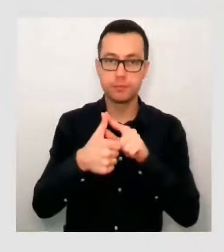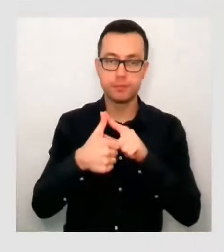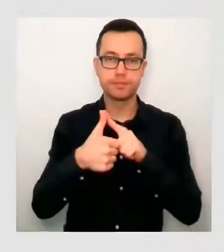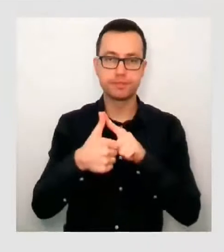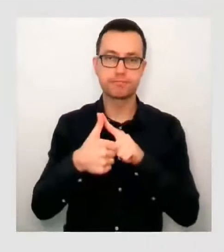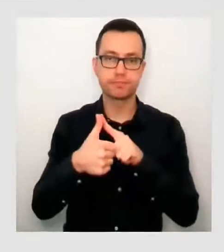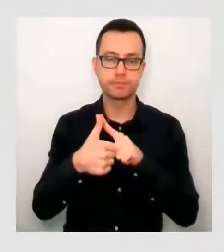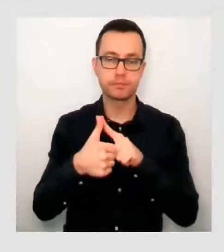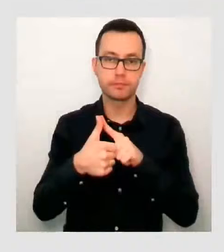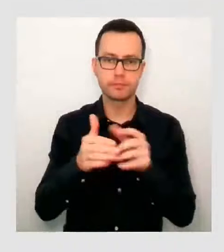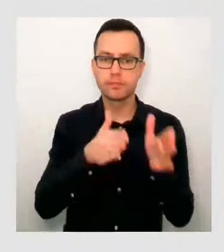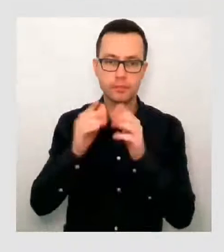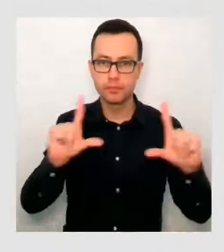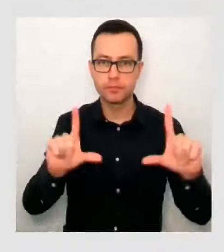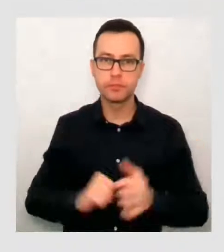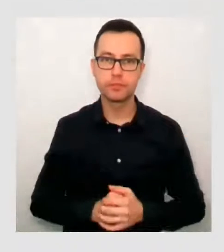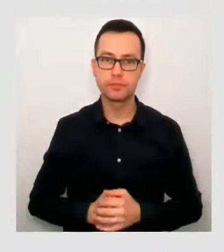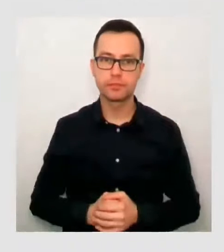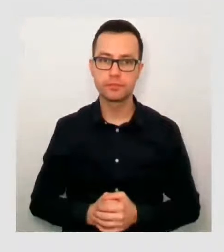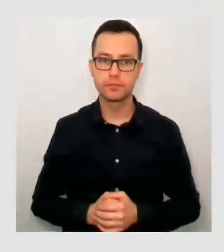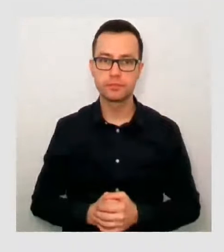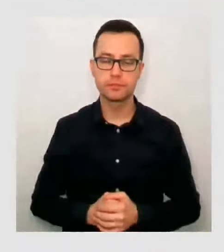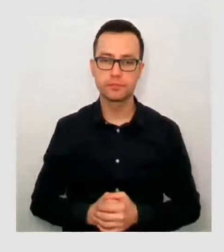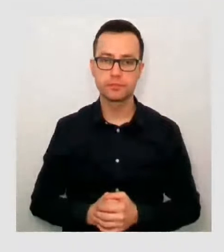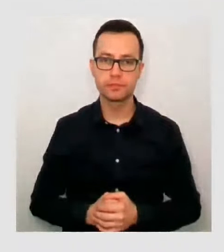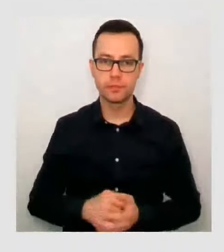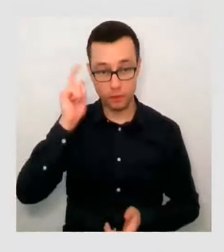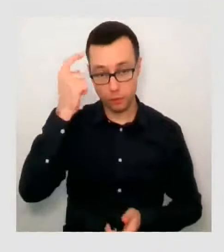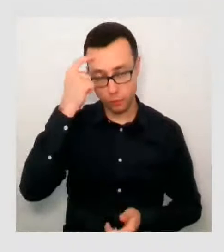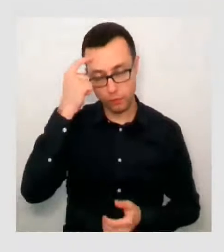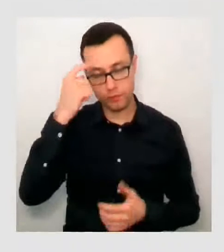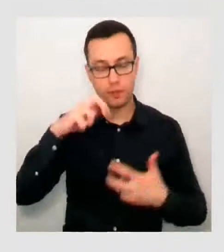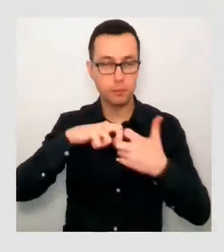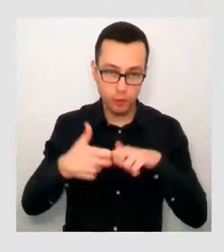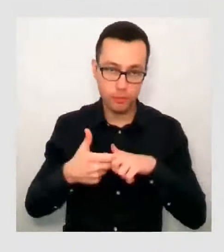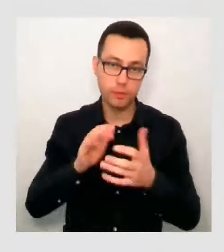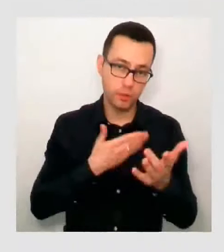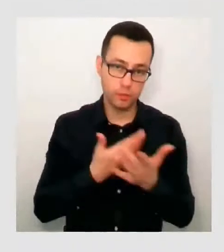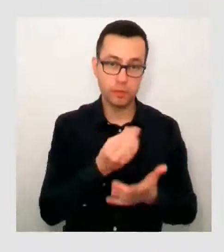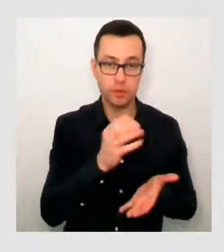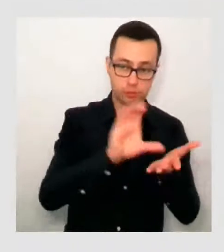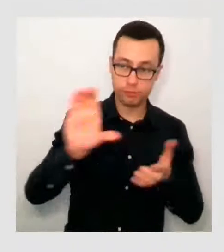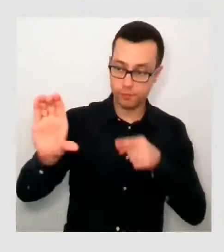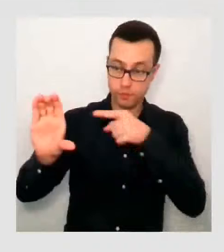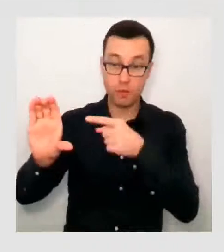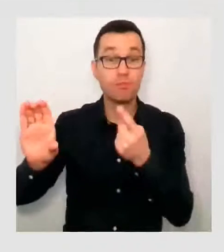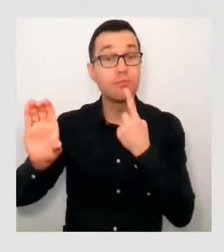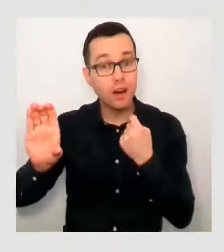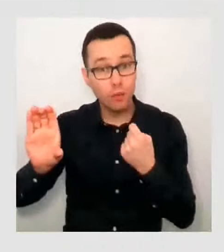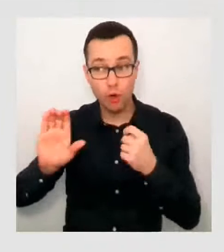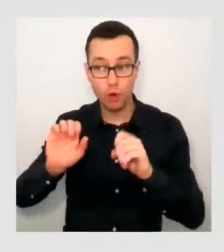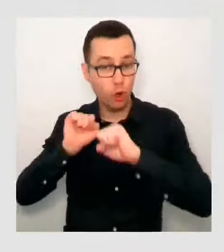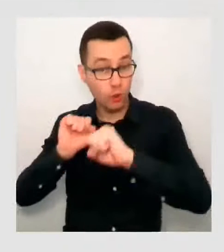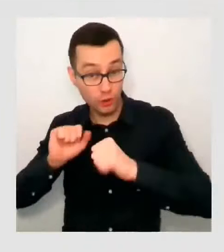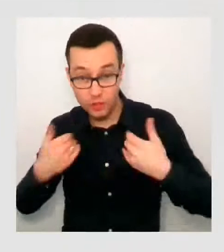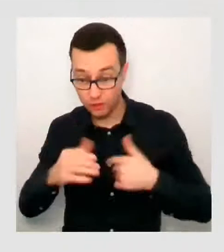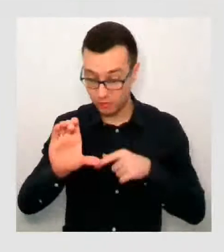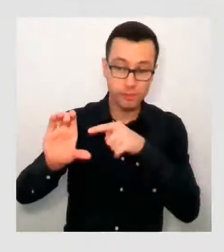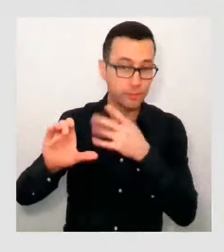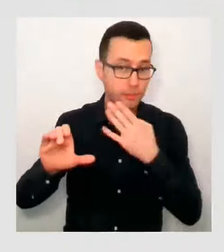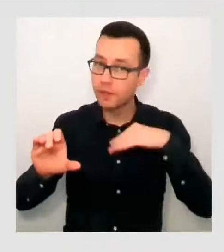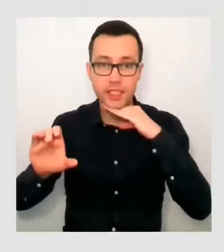poprosił, uważam, że główne problemy to jest niewystarczające nakłady na finansowanie ochrony zdrowia. Przypomnę, że początkowo składka wynosiła